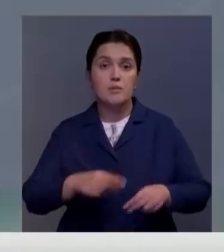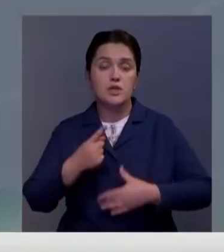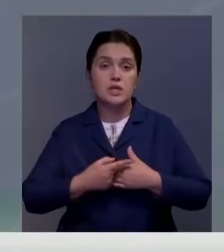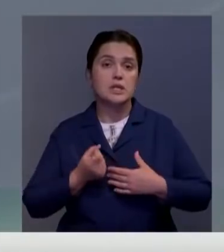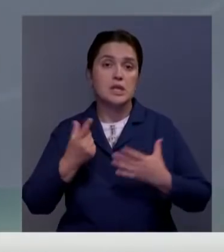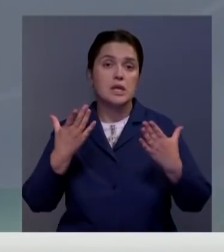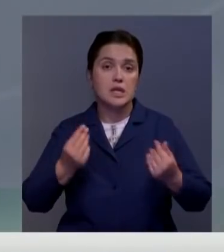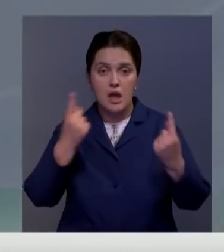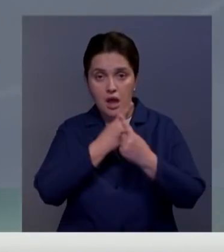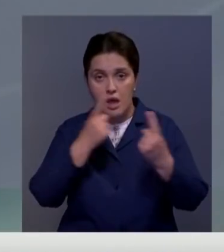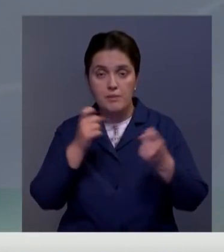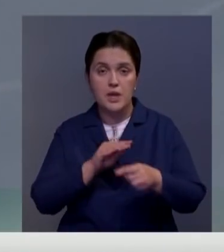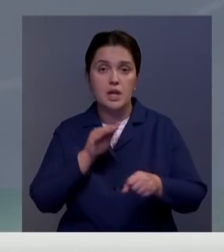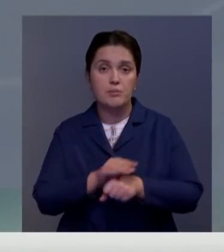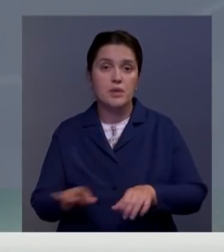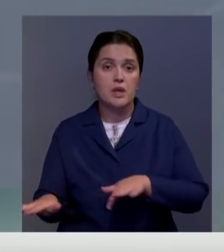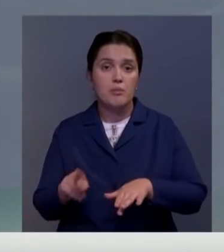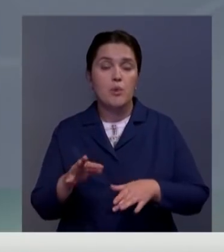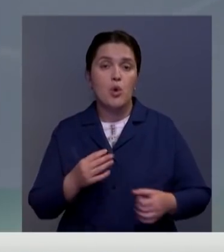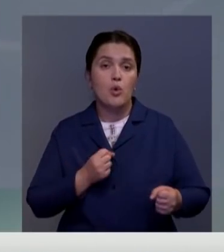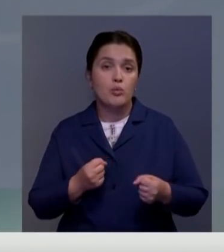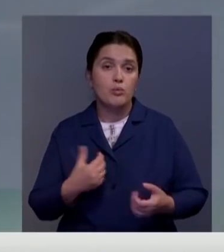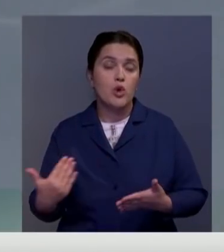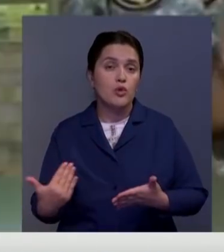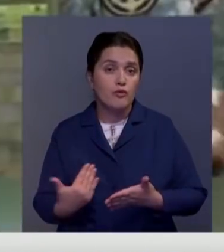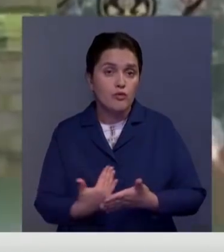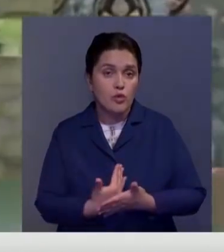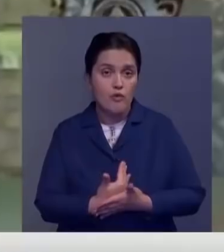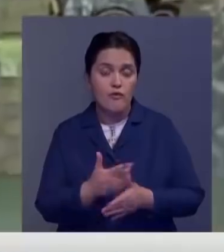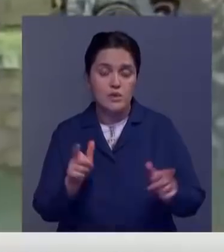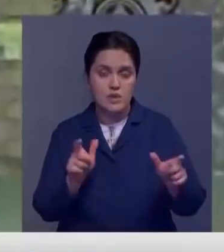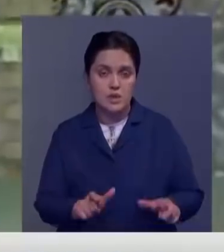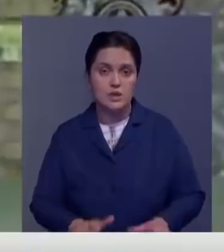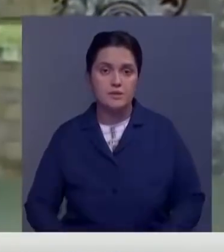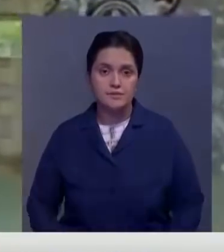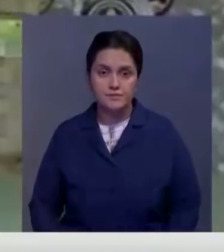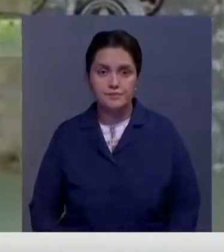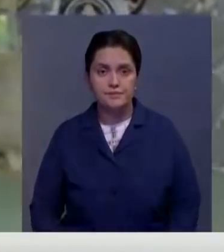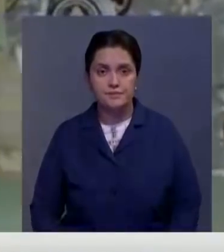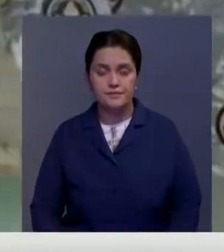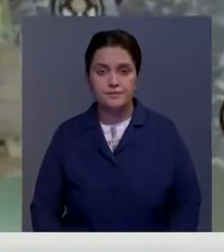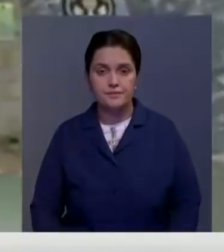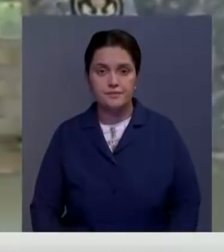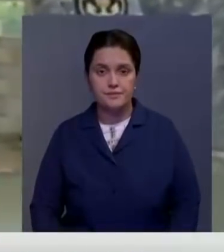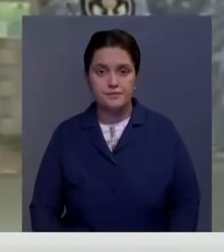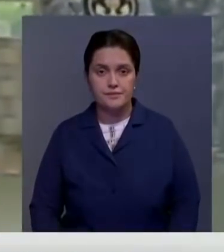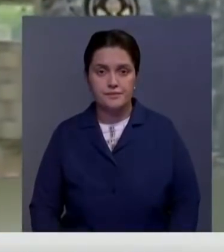в ближайшие несколько дней объявить о дополнительных мерах по укреплению вновь введенных санкций.